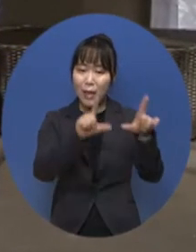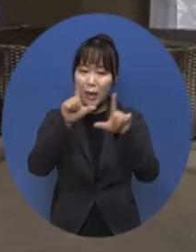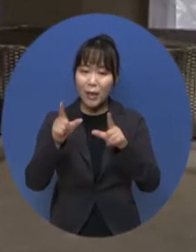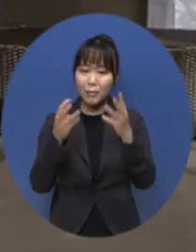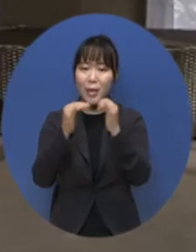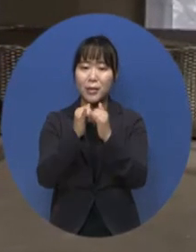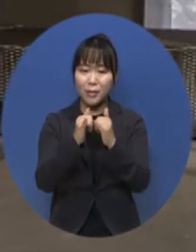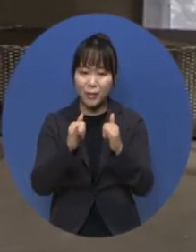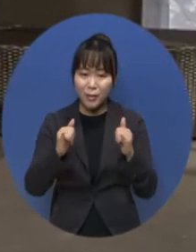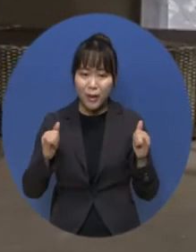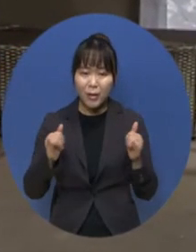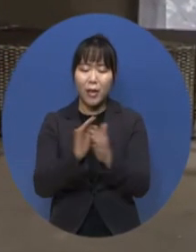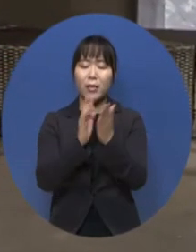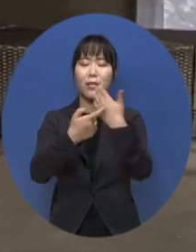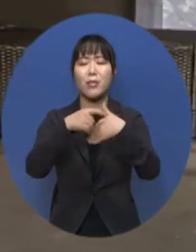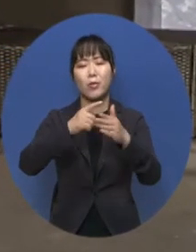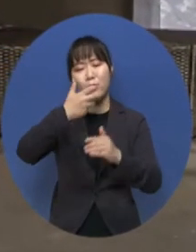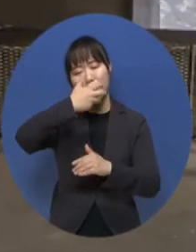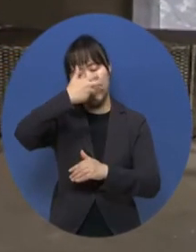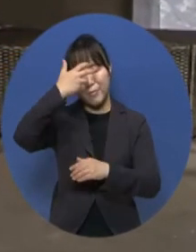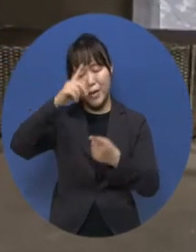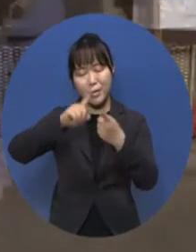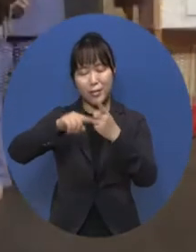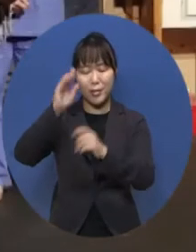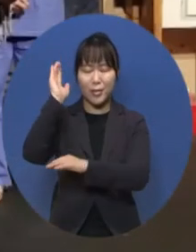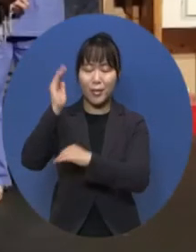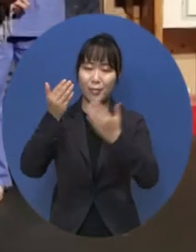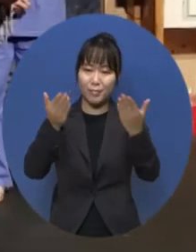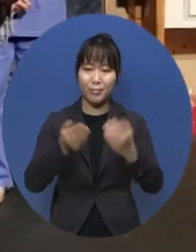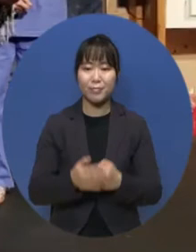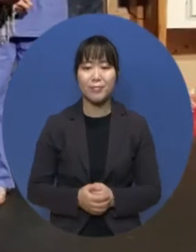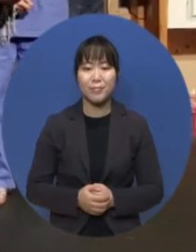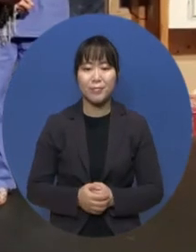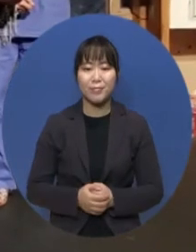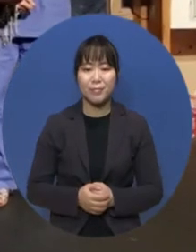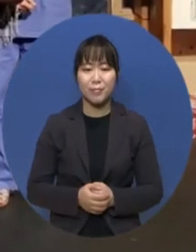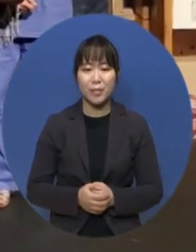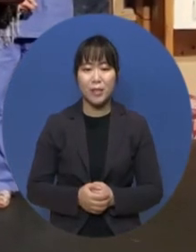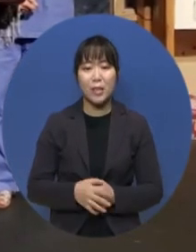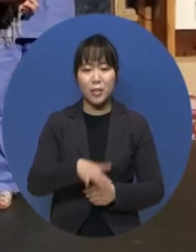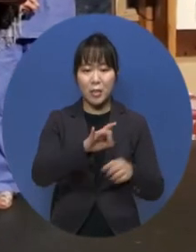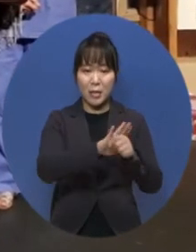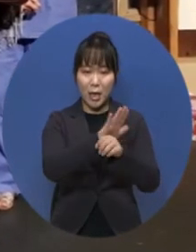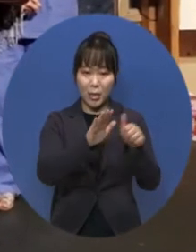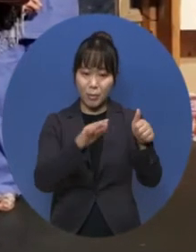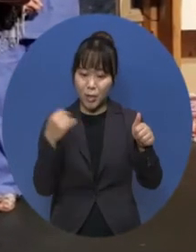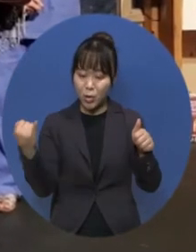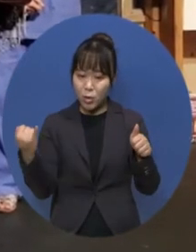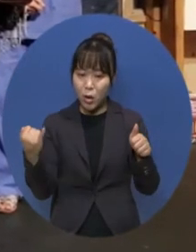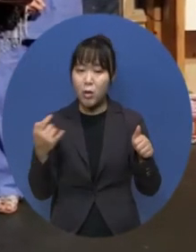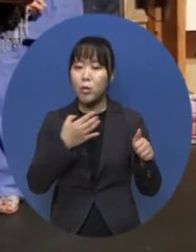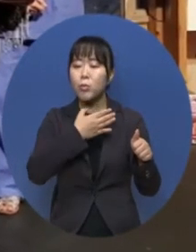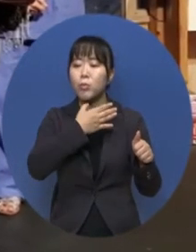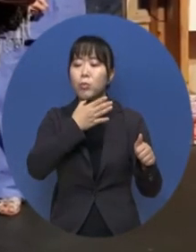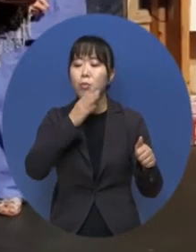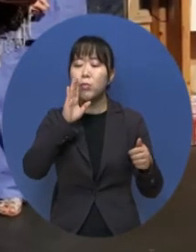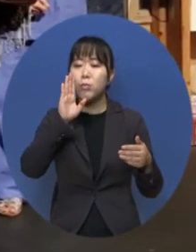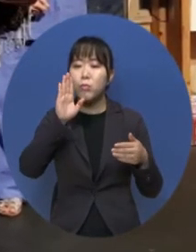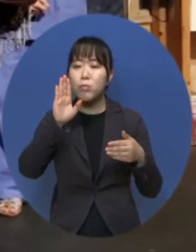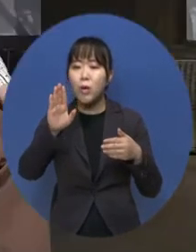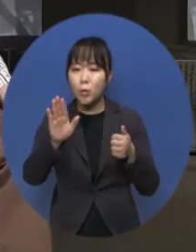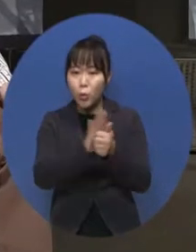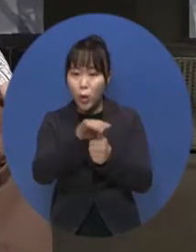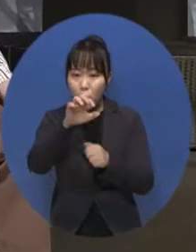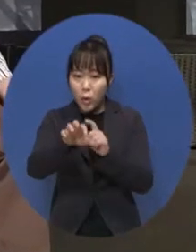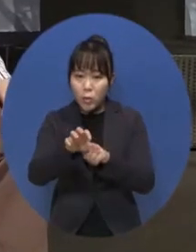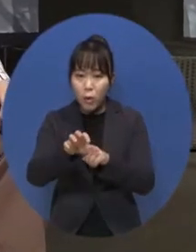이들에게 열정과 꿈을 이야기합니다. 동행은 첫사랑 남녀가 노인이 되어